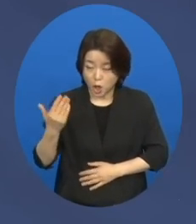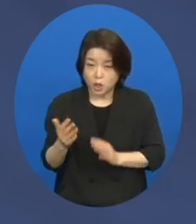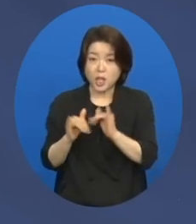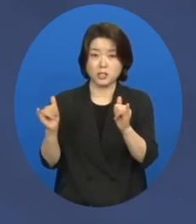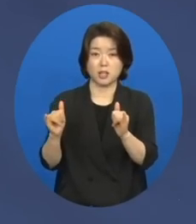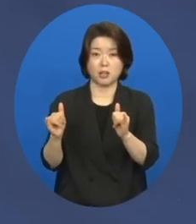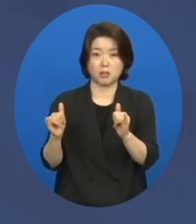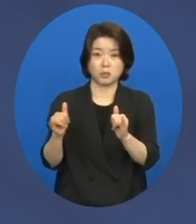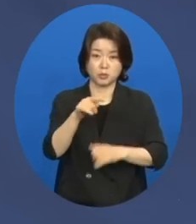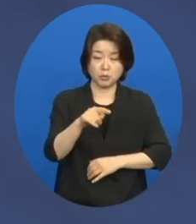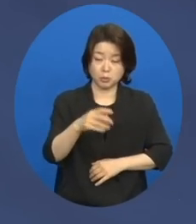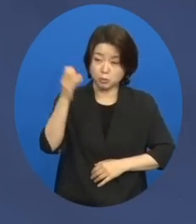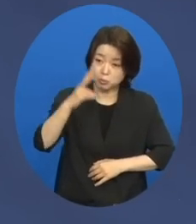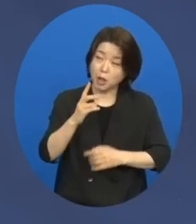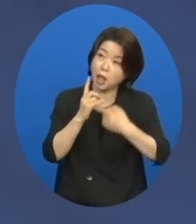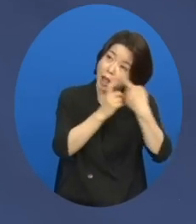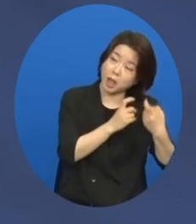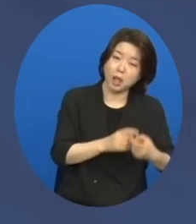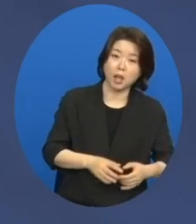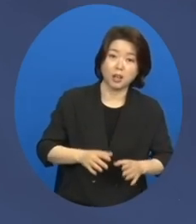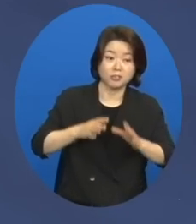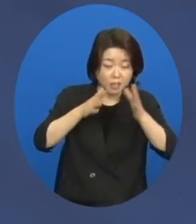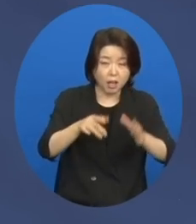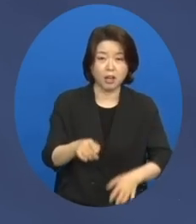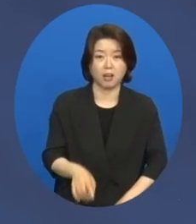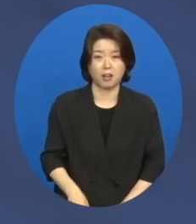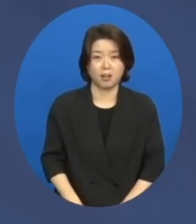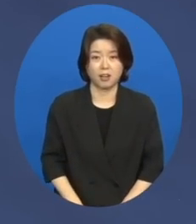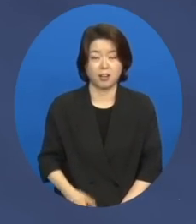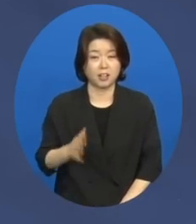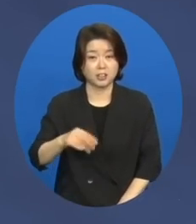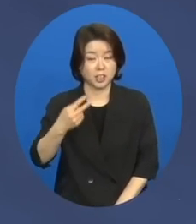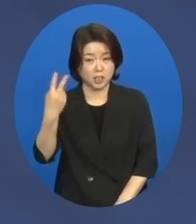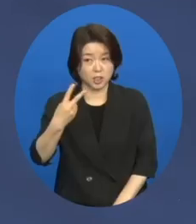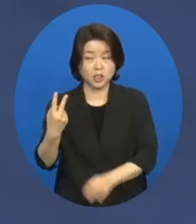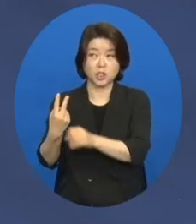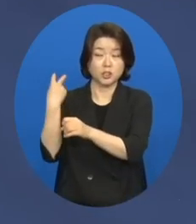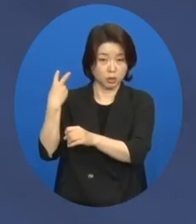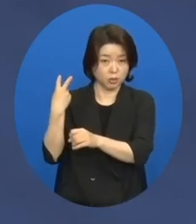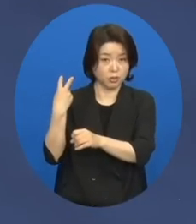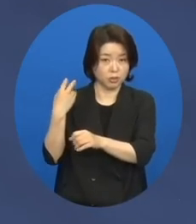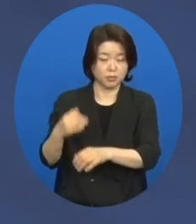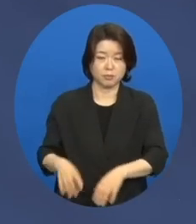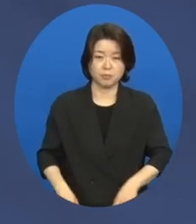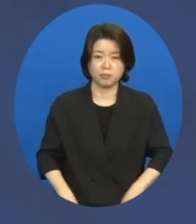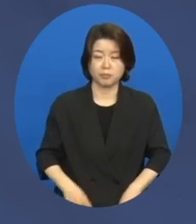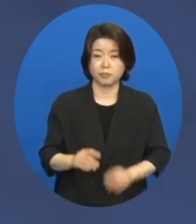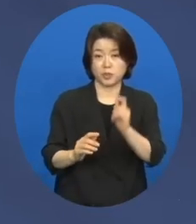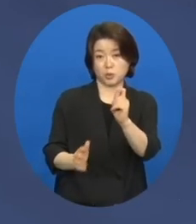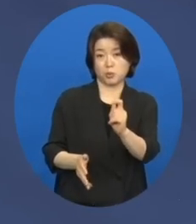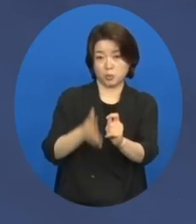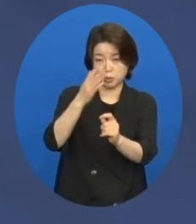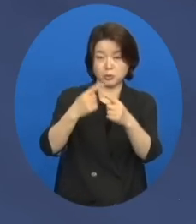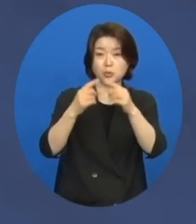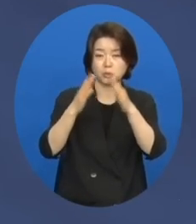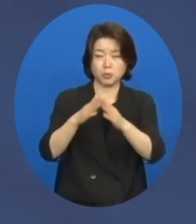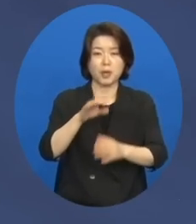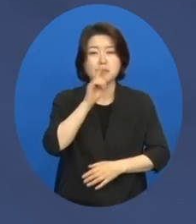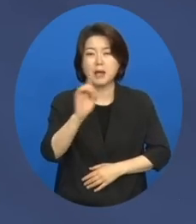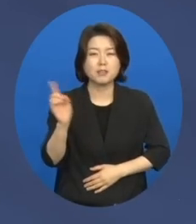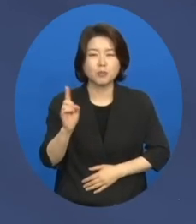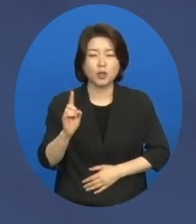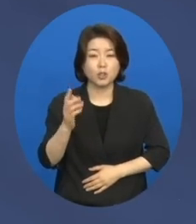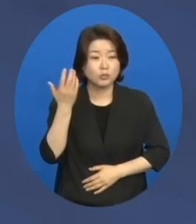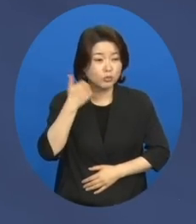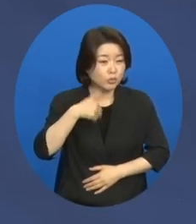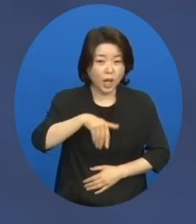현대인들이 거기에 또 넘어가는 거예요. 자, 그런데 지금 2000년 전이라고 하지만 고린도 교회가 말하기를 누가